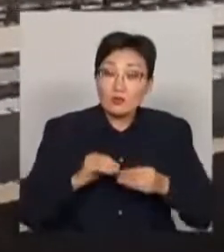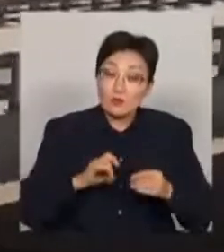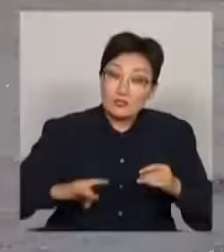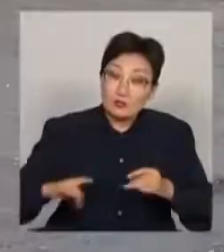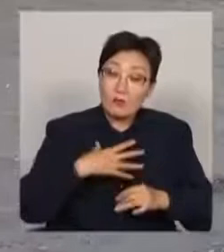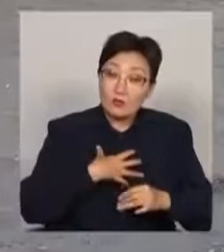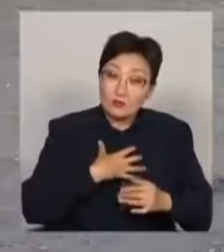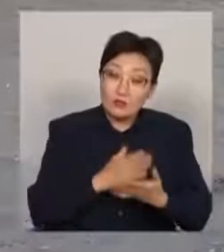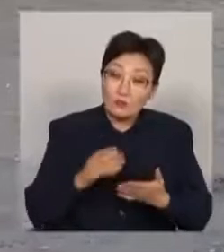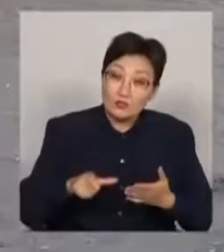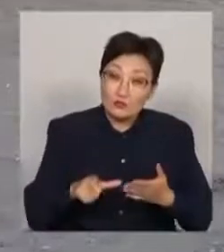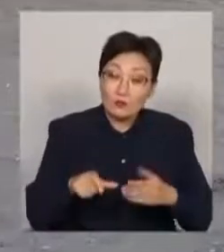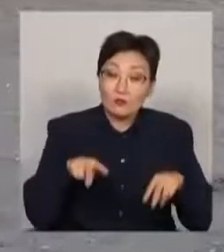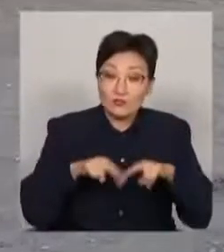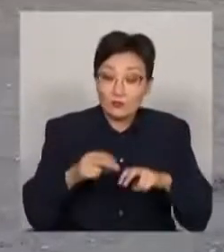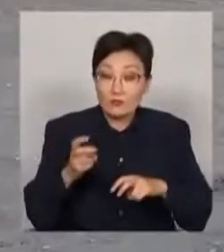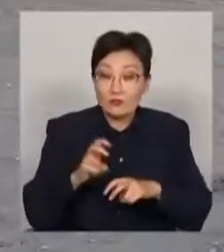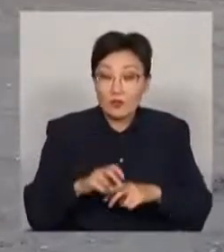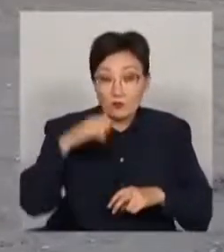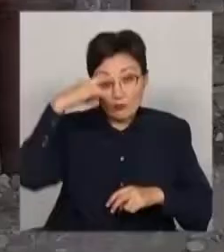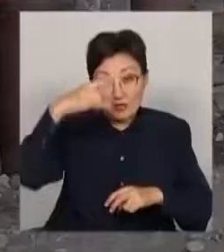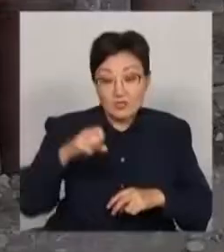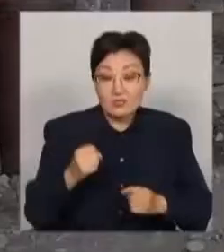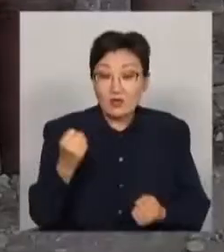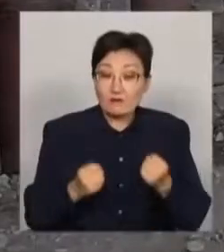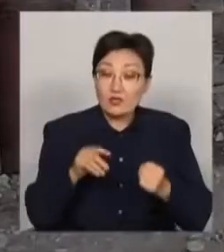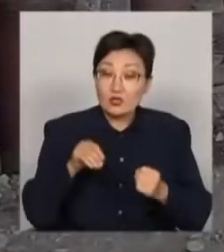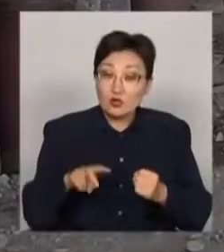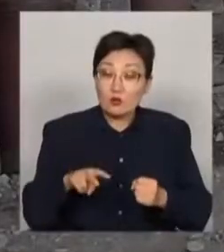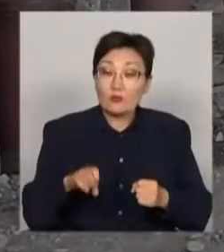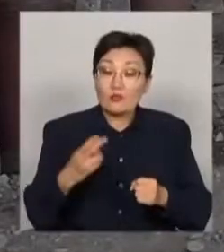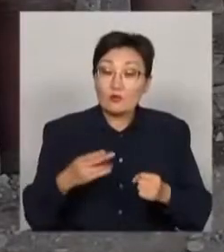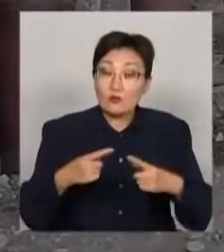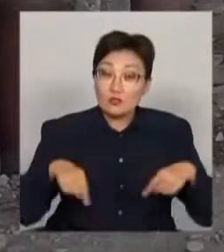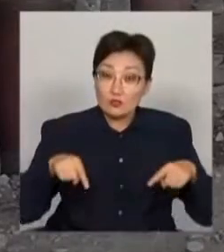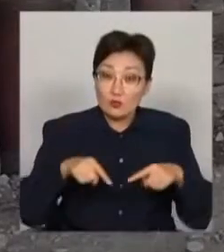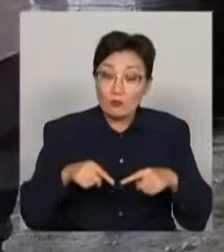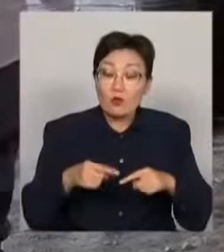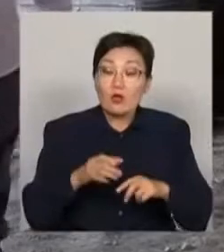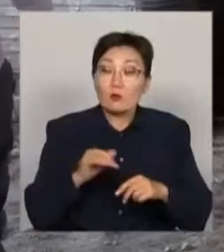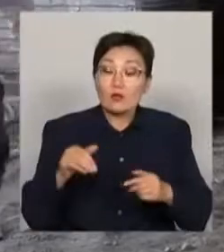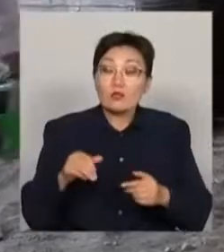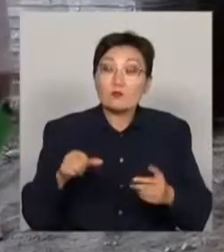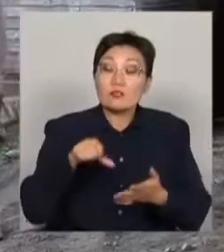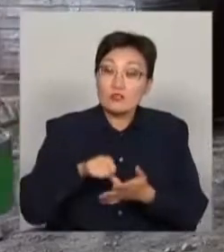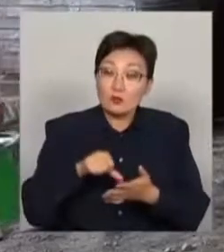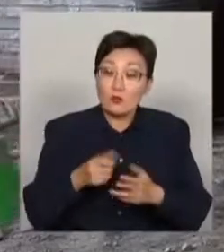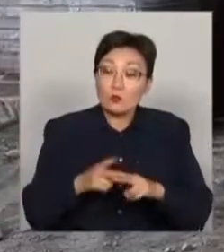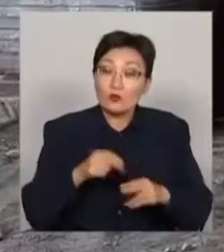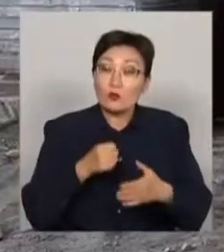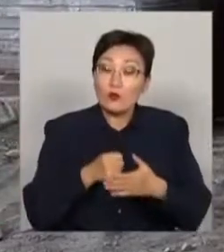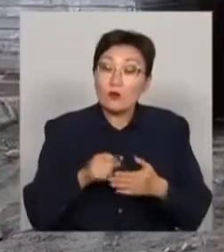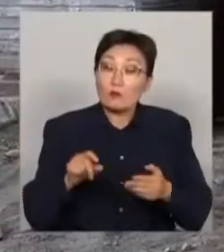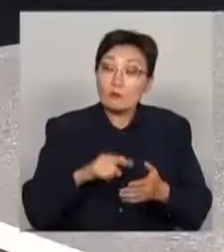республикалық маңызы бар жолдарды тексеруге келген Қазавтожол ұлттық компаниясының ресми өкілі бұған дейінгі олқылықтардың орнын толтырамыз деп